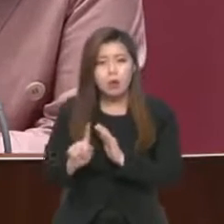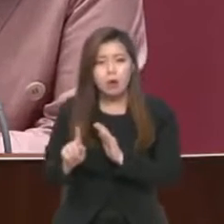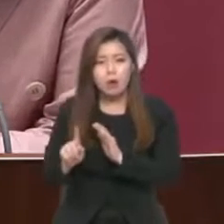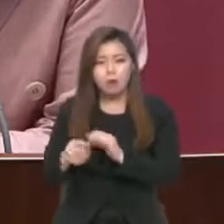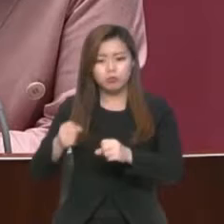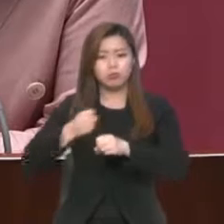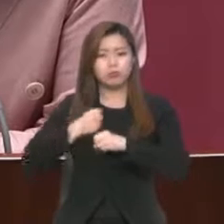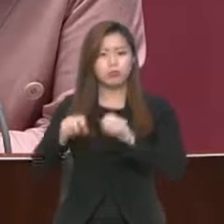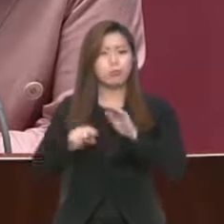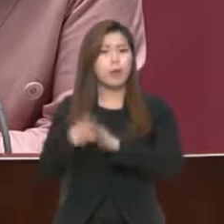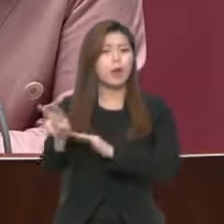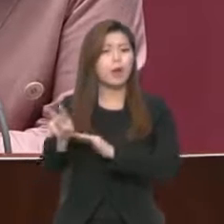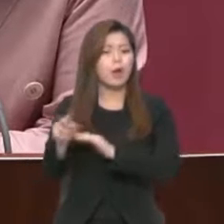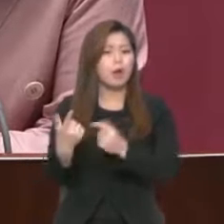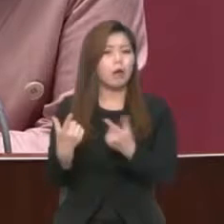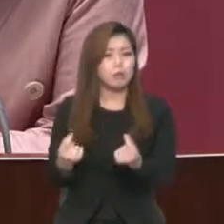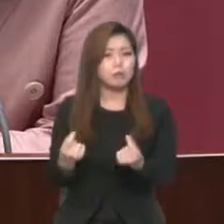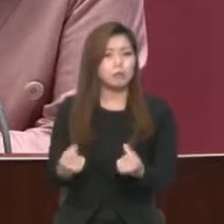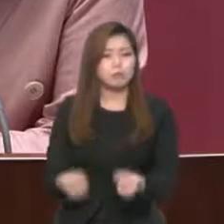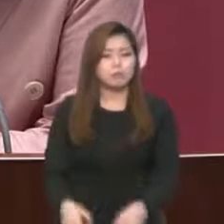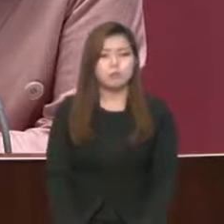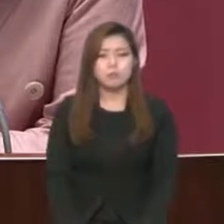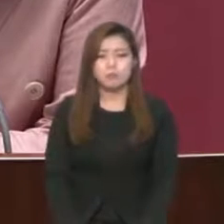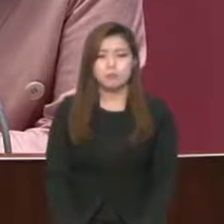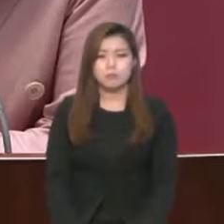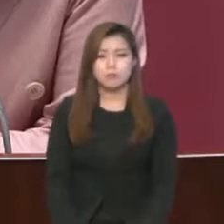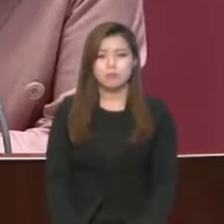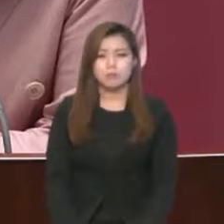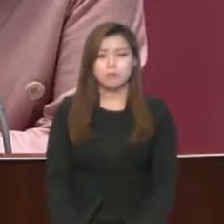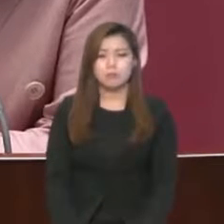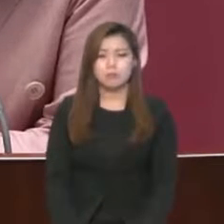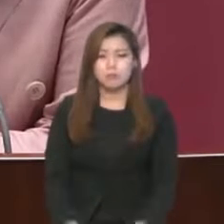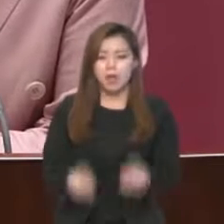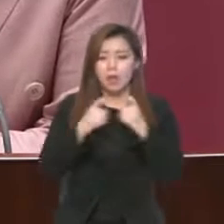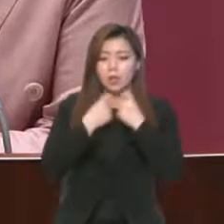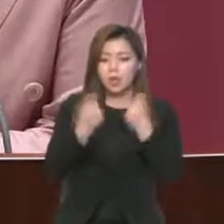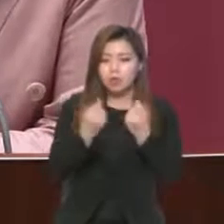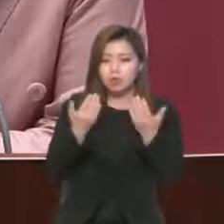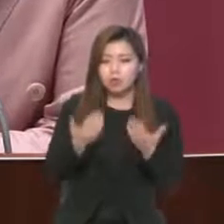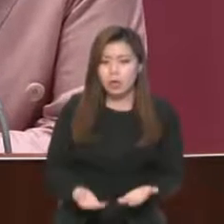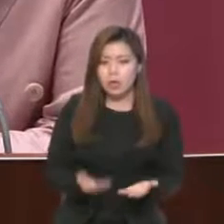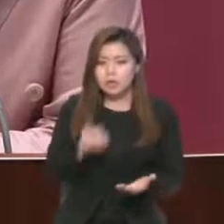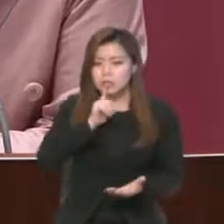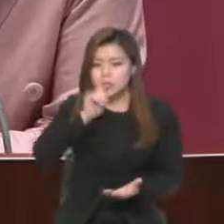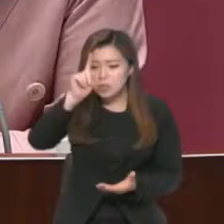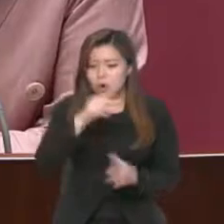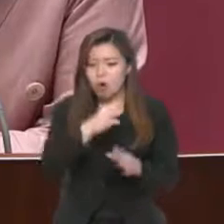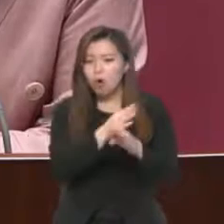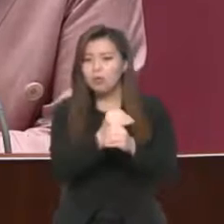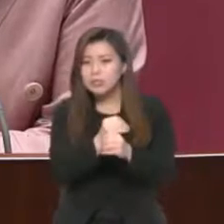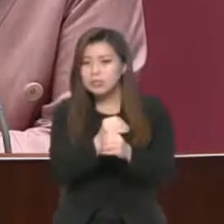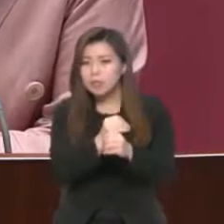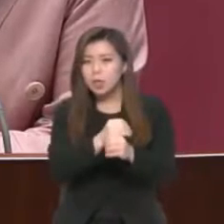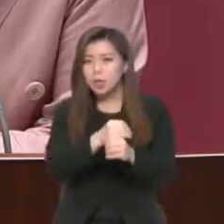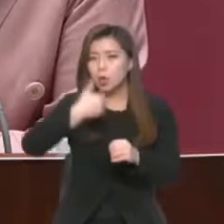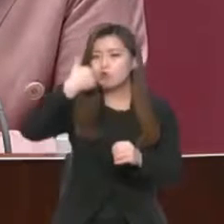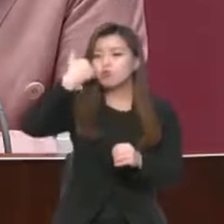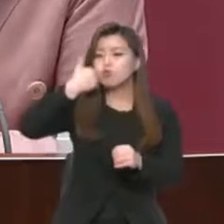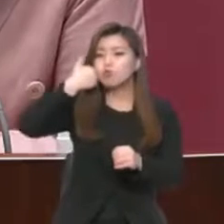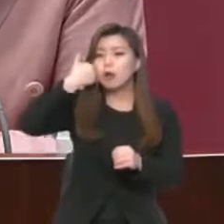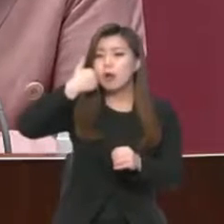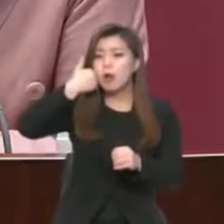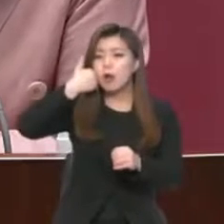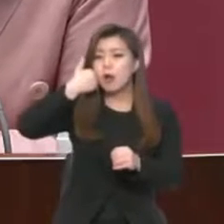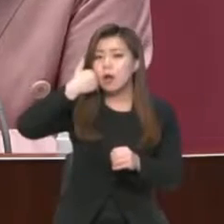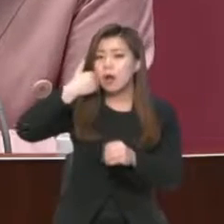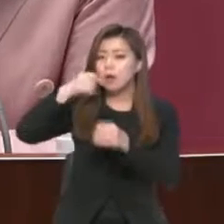탈영입니다. 저희가 의혹 제기하는 것이 바로 이것입니다. 개인 휴가 신청을 언제, 누가, 누구에게 해서